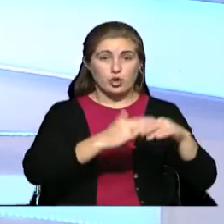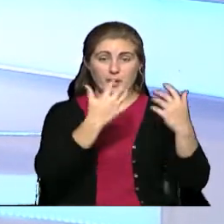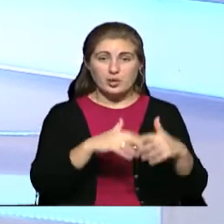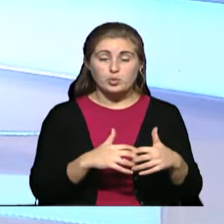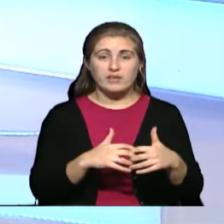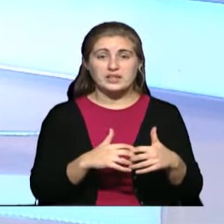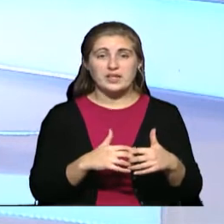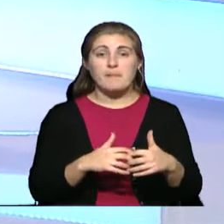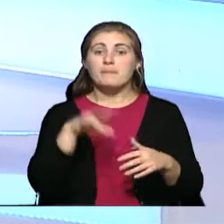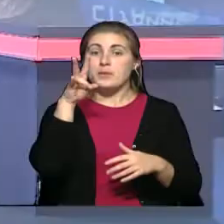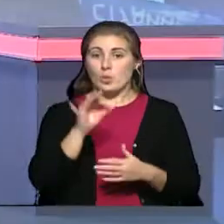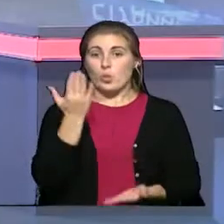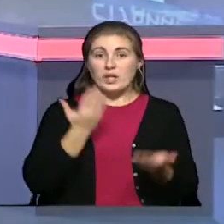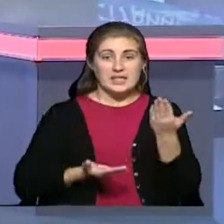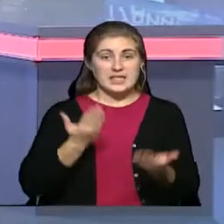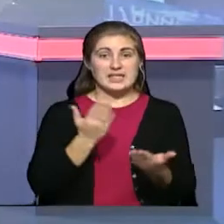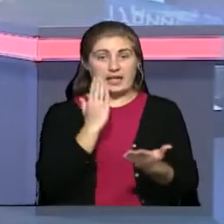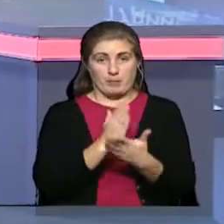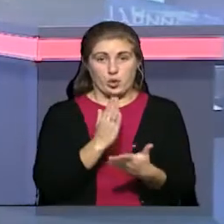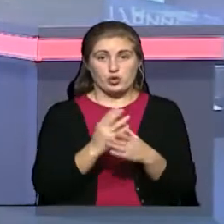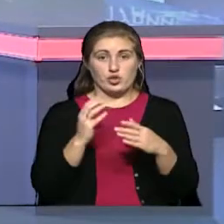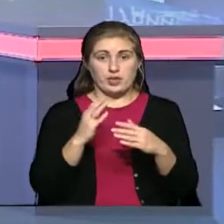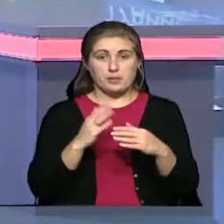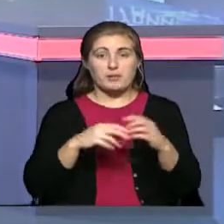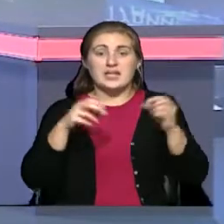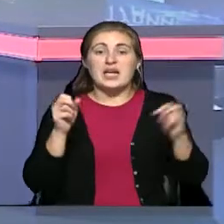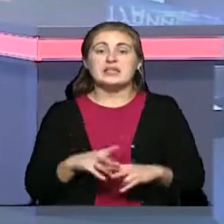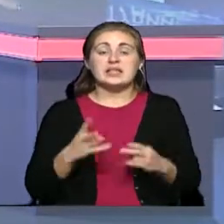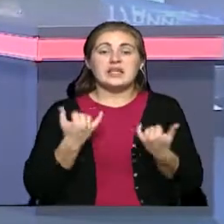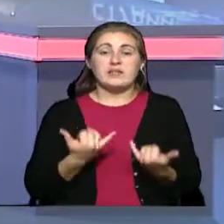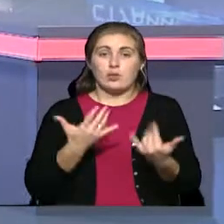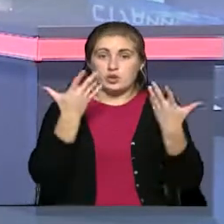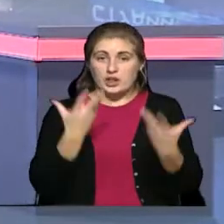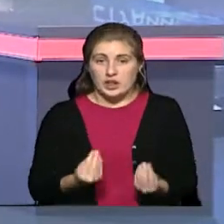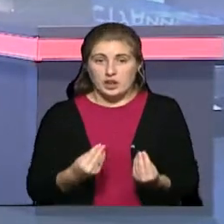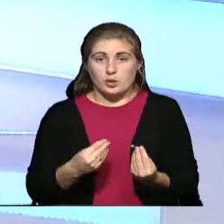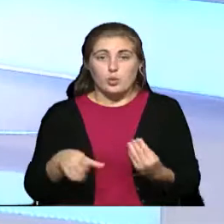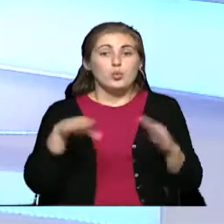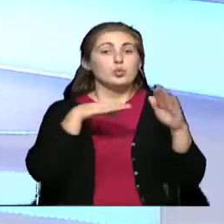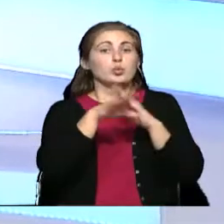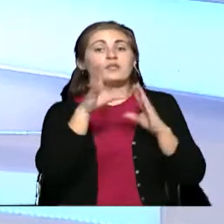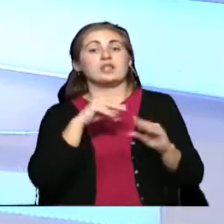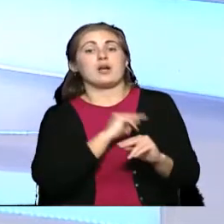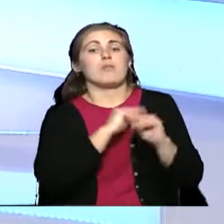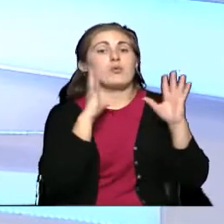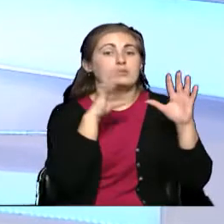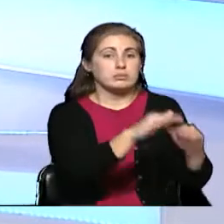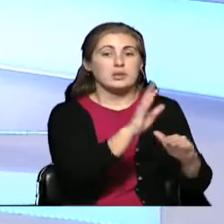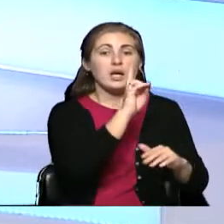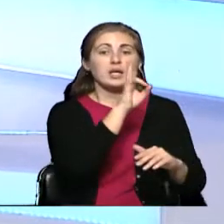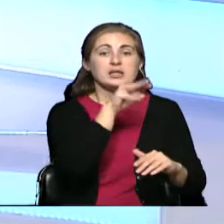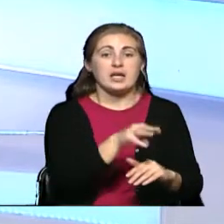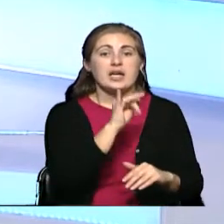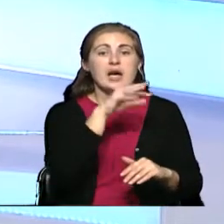оборудовании. Но если имеющиеся специалисты на сегодняшний день уйдут все на работу на КТ и на МРТ,